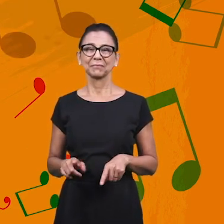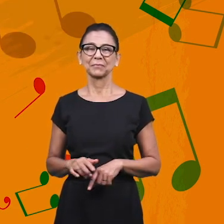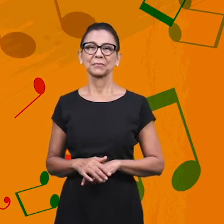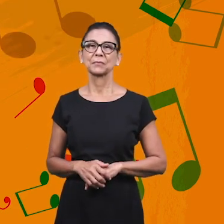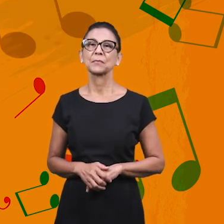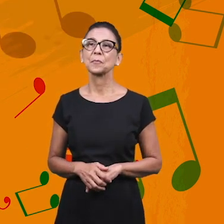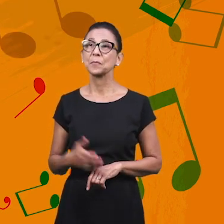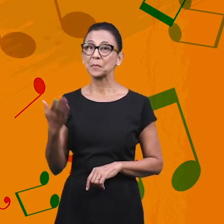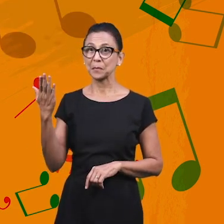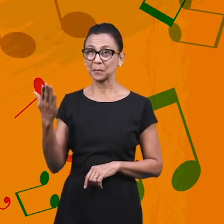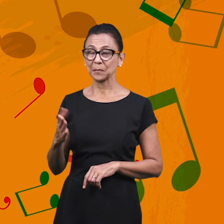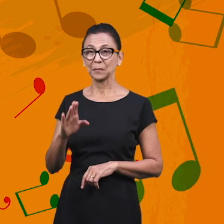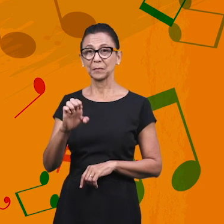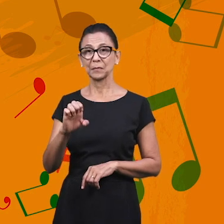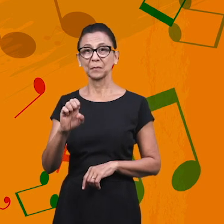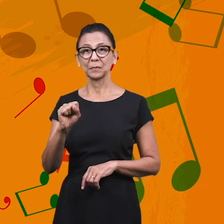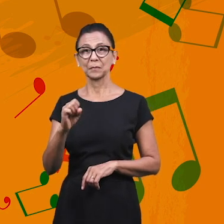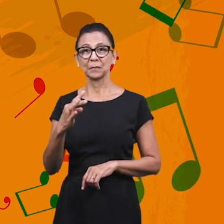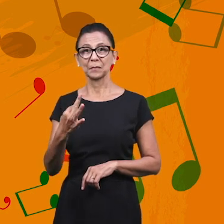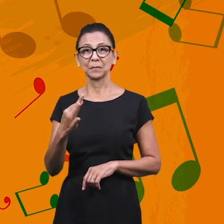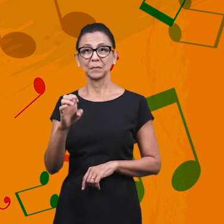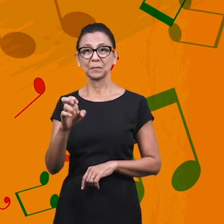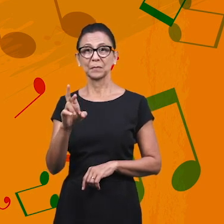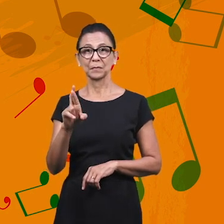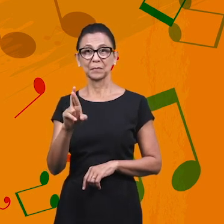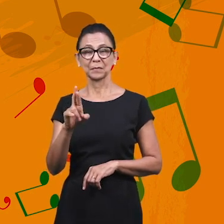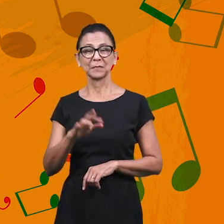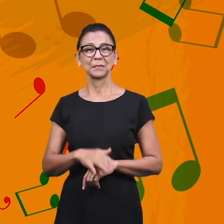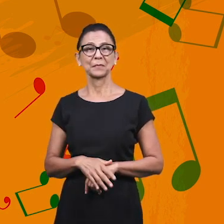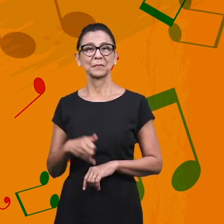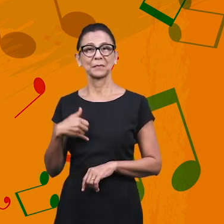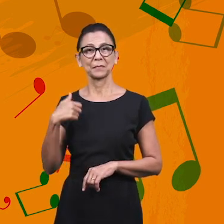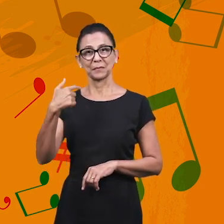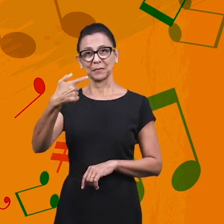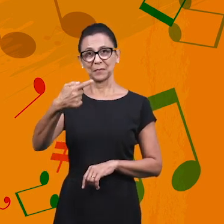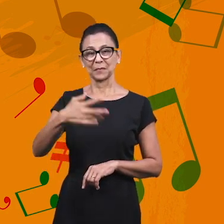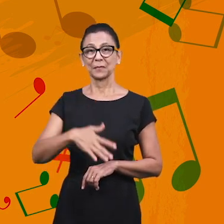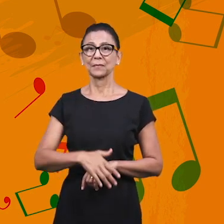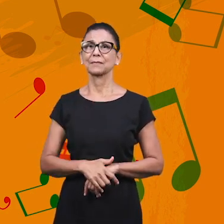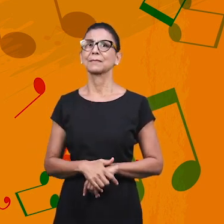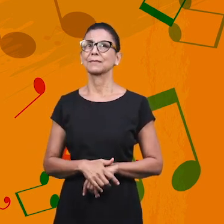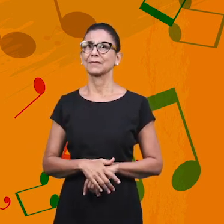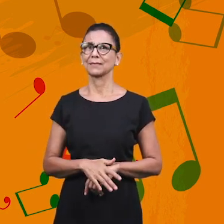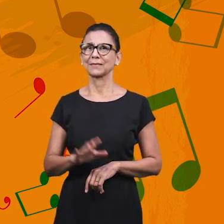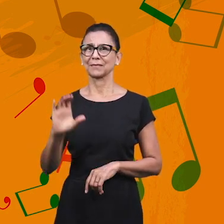Voici Esther, ela a 7 ans, de Cariacica, Espírito Santo.